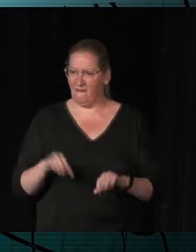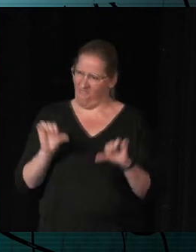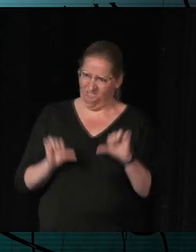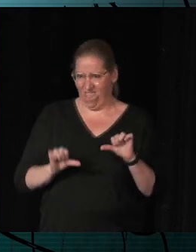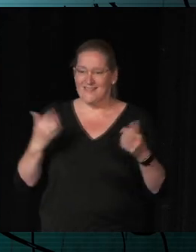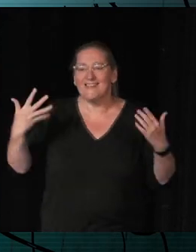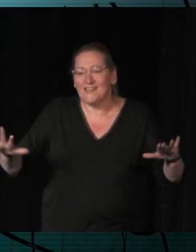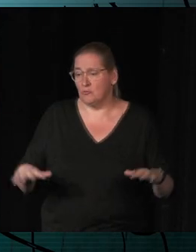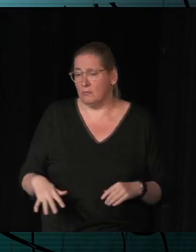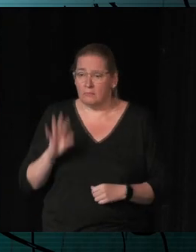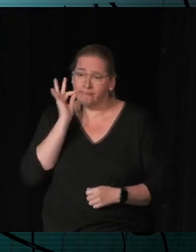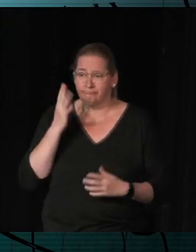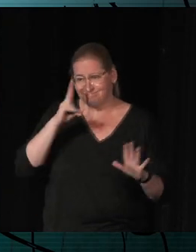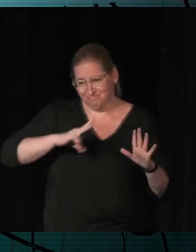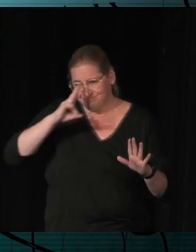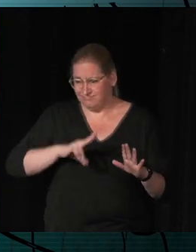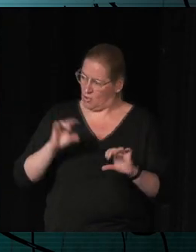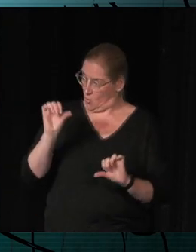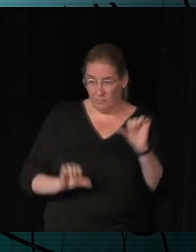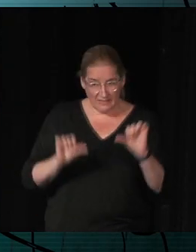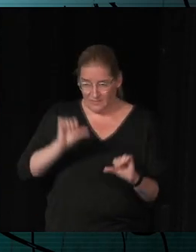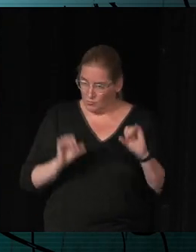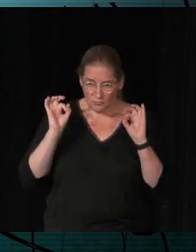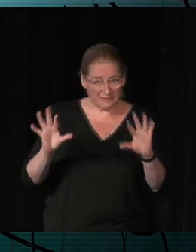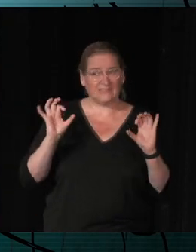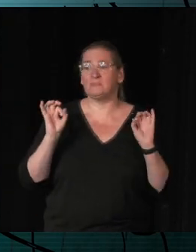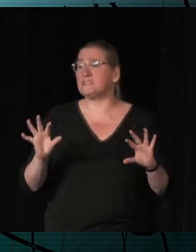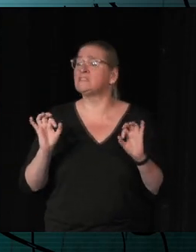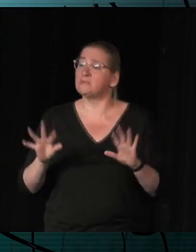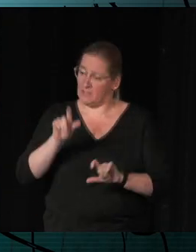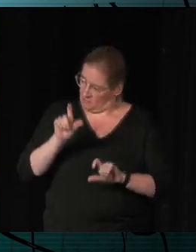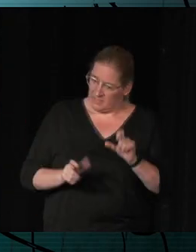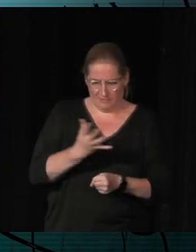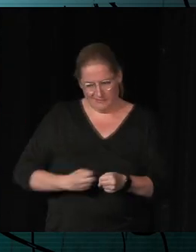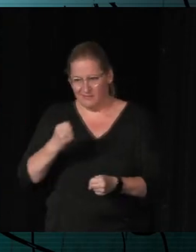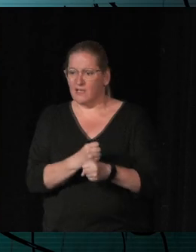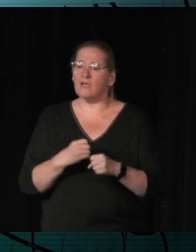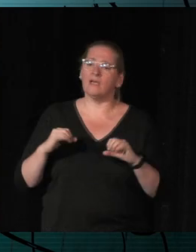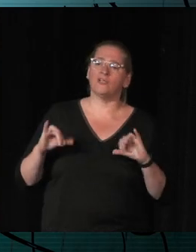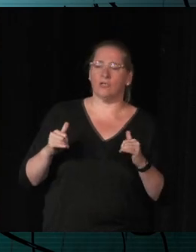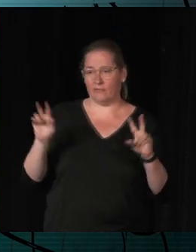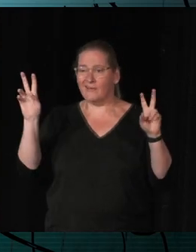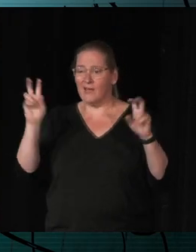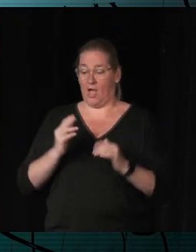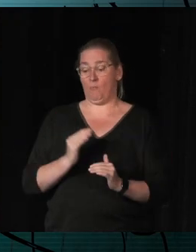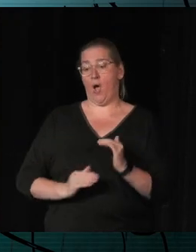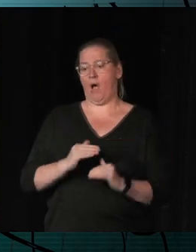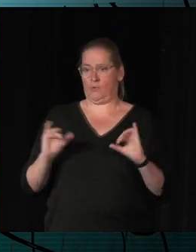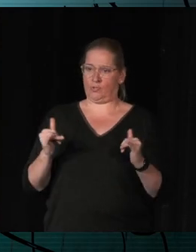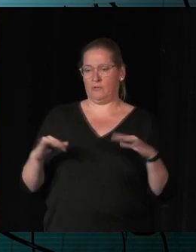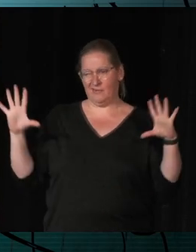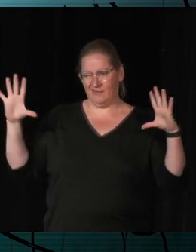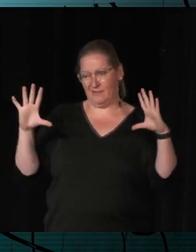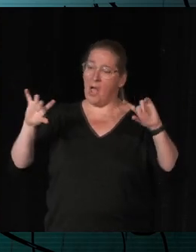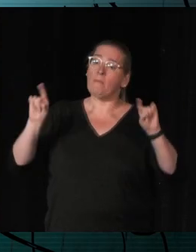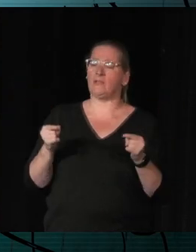ça il y avait peut-être une compétition entre entre programme jeu de l'époque oui quand je dis programmeur de jeu d'ailleurs juste petite parenthèse vite fait sur le